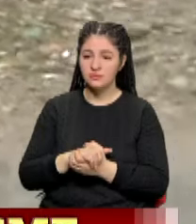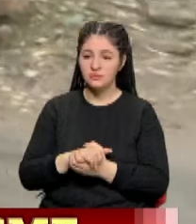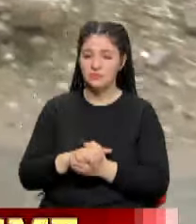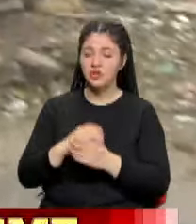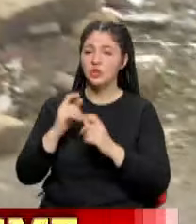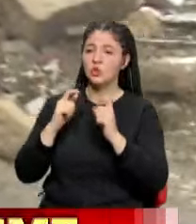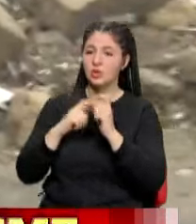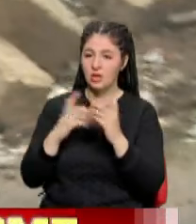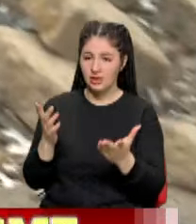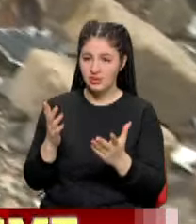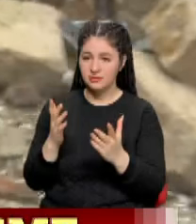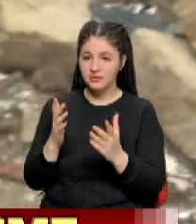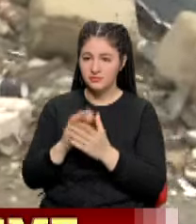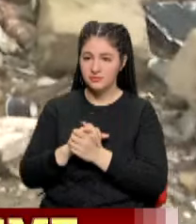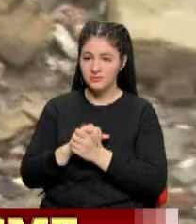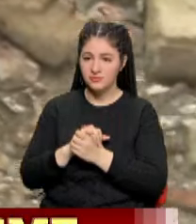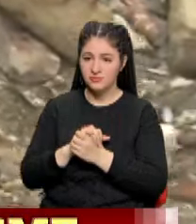Günaydınlar.